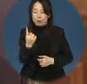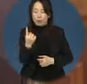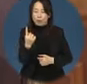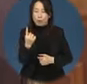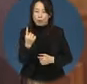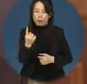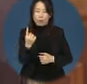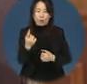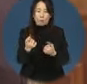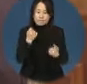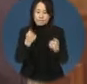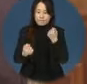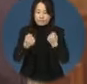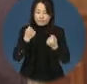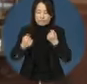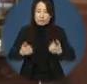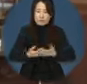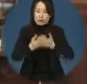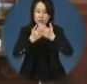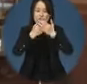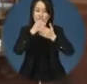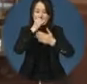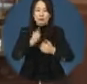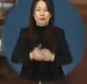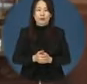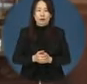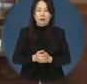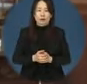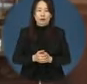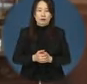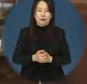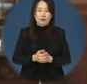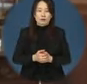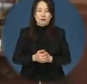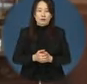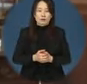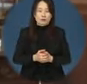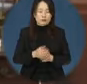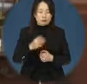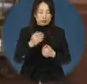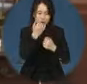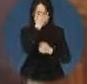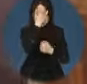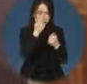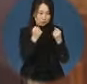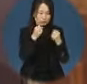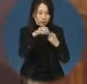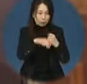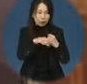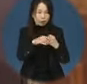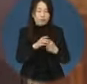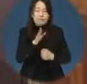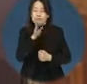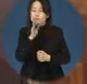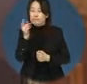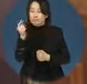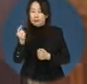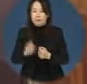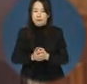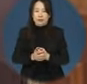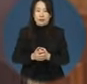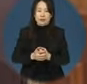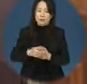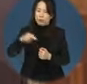좀 많이 활성화 되어 있어서 후 우송 지군과 하는데가 급하지 된 우리와 단지가 있어 주시고 그래서 스마트 의료 플랫폼